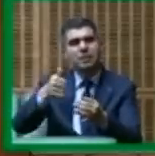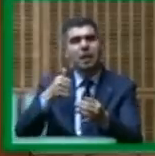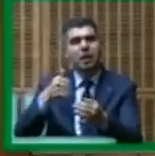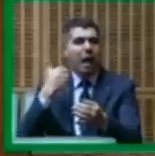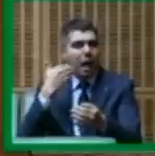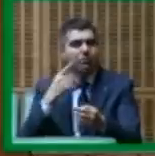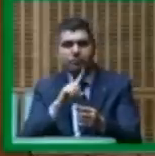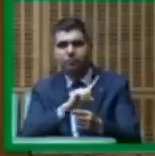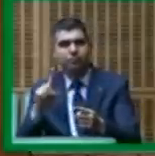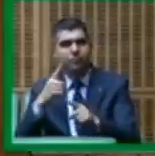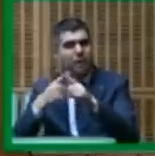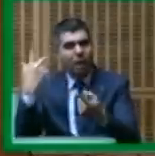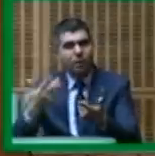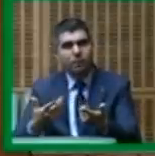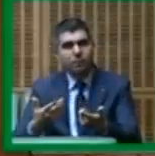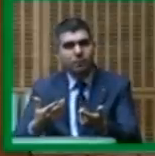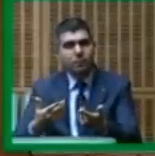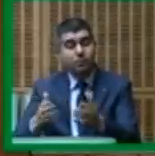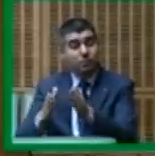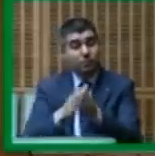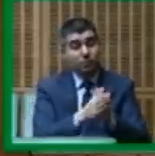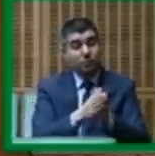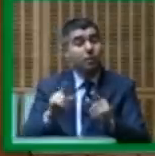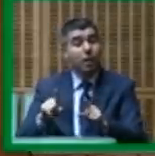جينا الإخوان فيما يخص